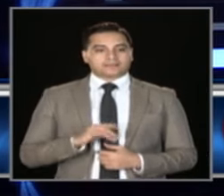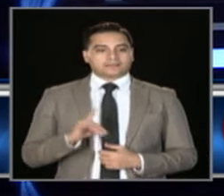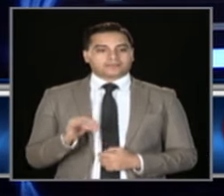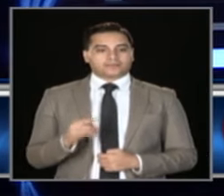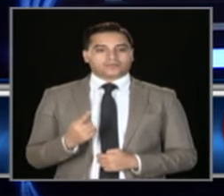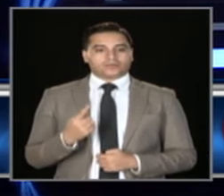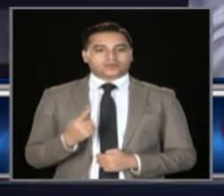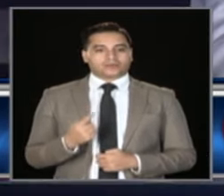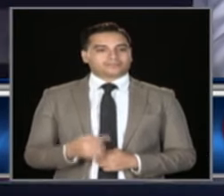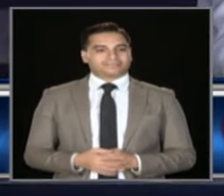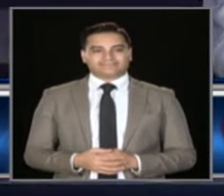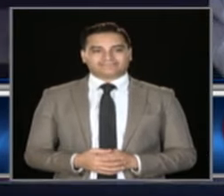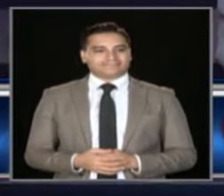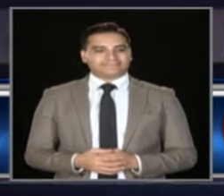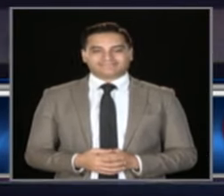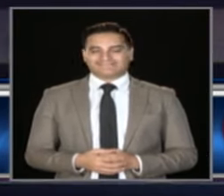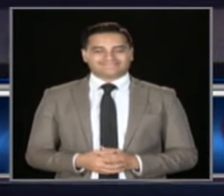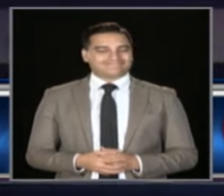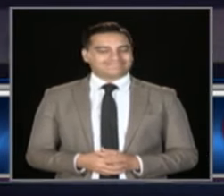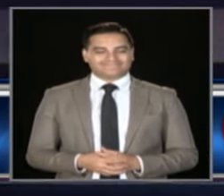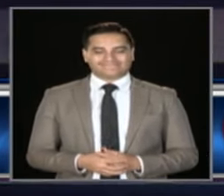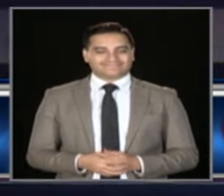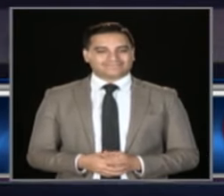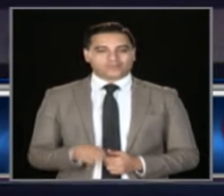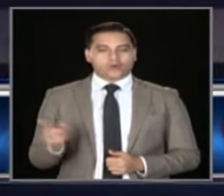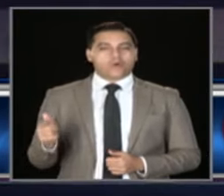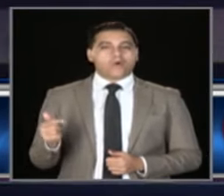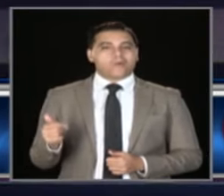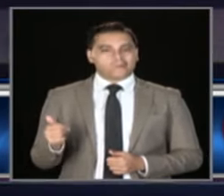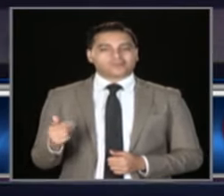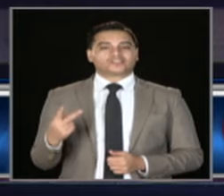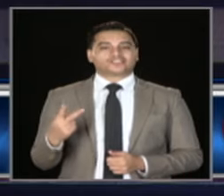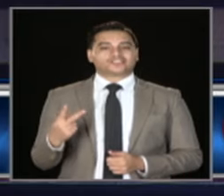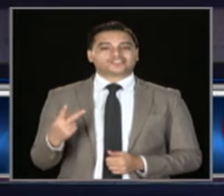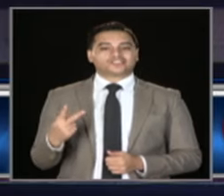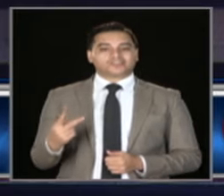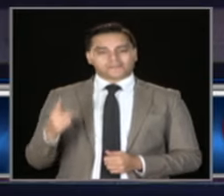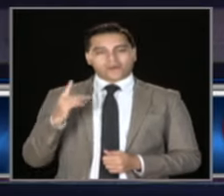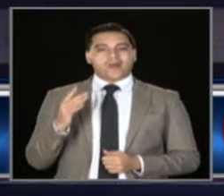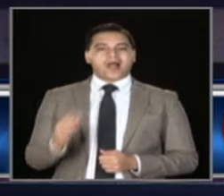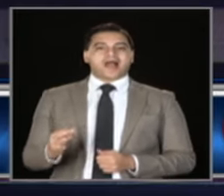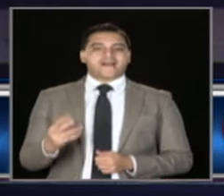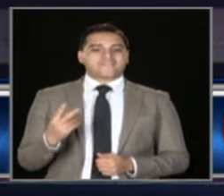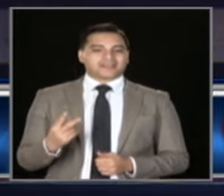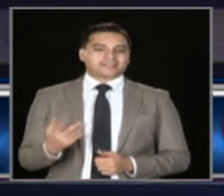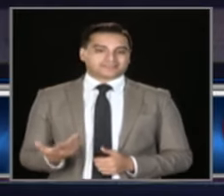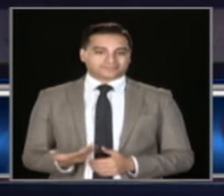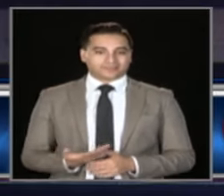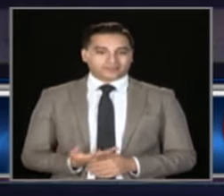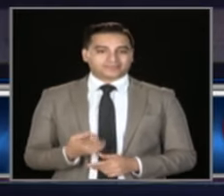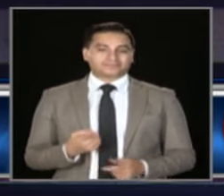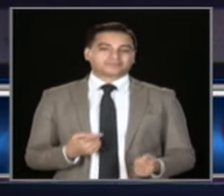اسلام لا يا اسلام هو يا اسلام لو راح لاتنين يبقى